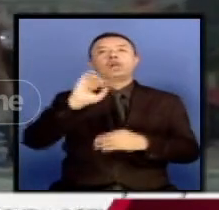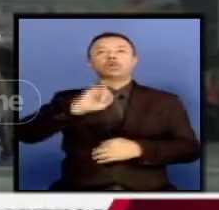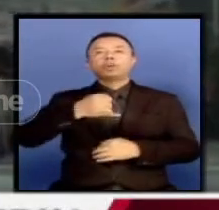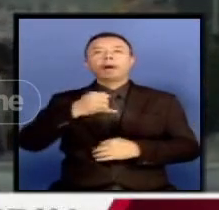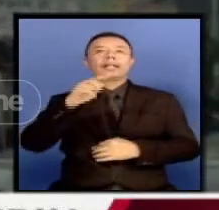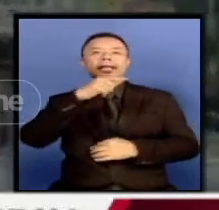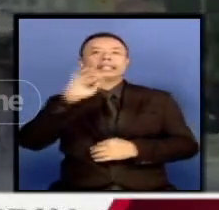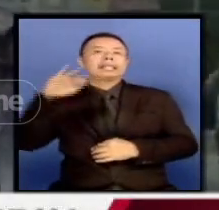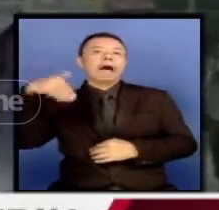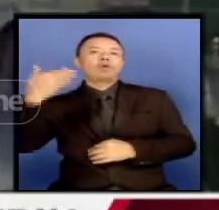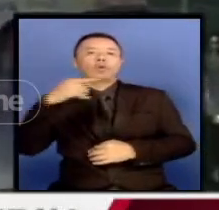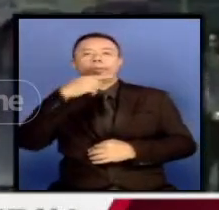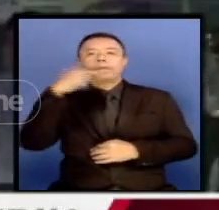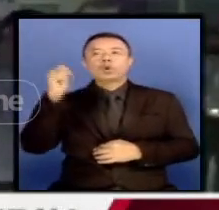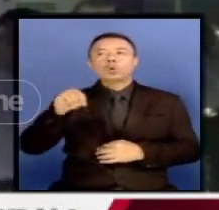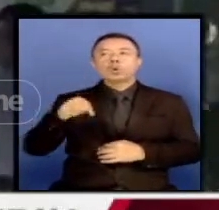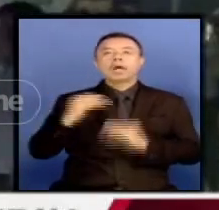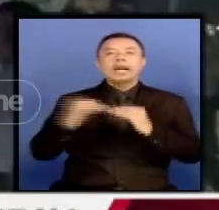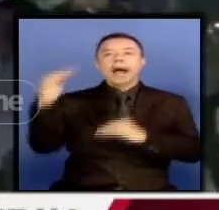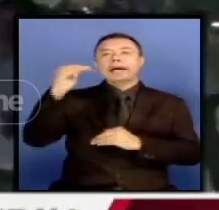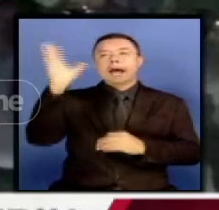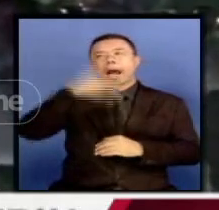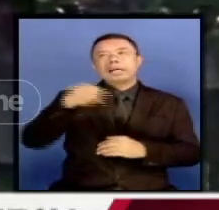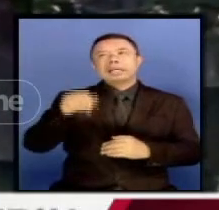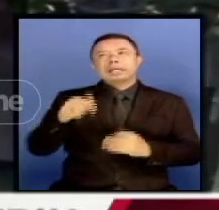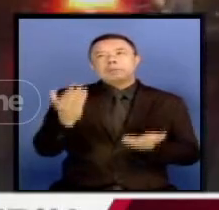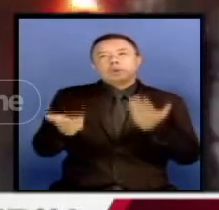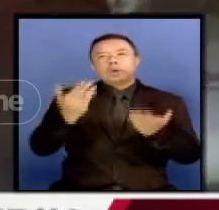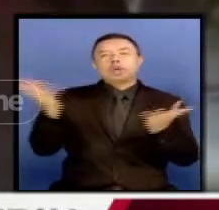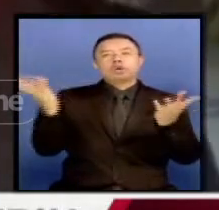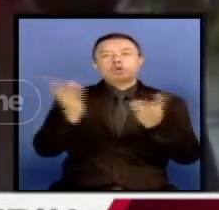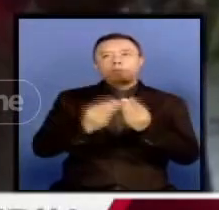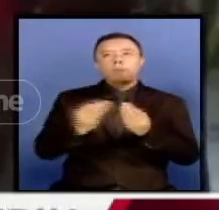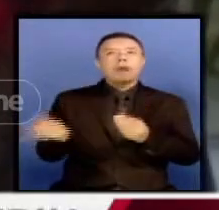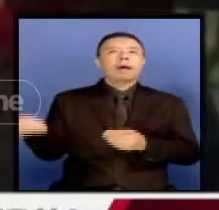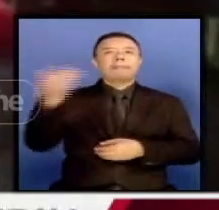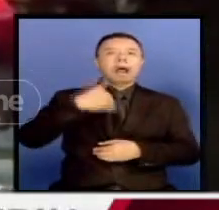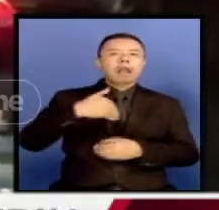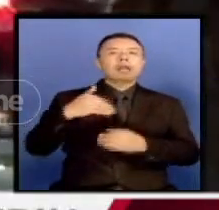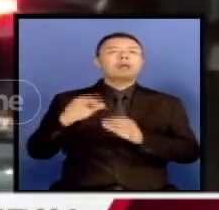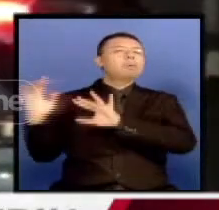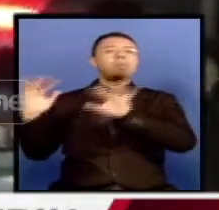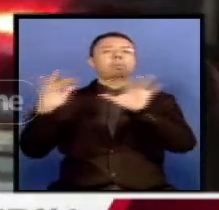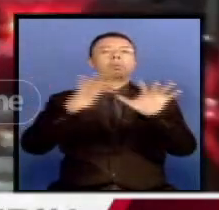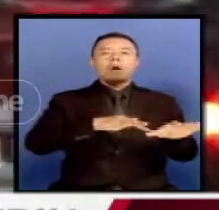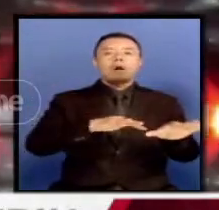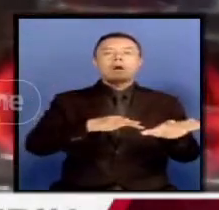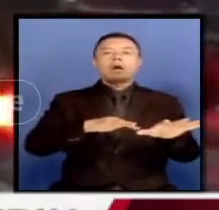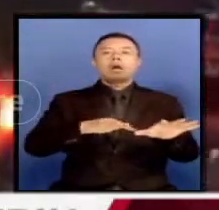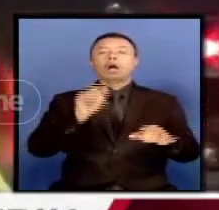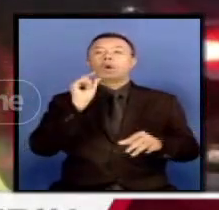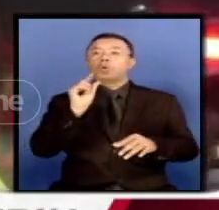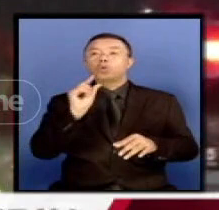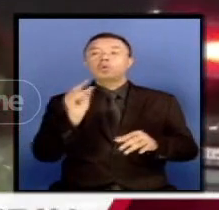Sabtu, dan Minggu ini. Dan diperkirakan hari ini jumlah para pemudik akan terus berdatangan dan untuk kembali ke Pulau